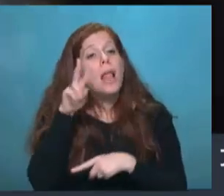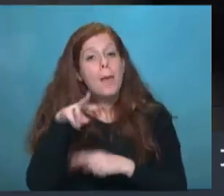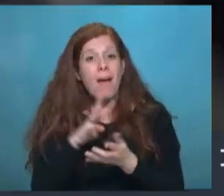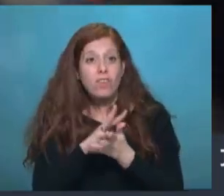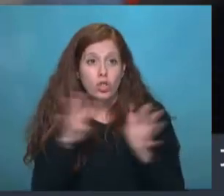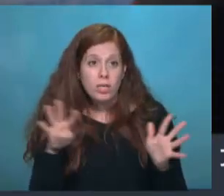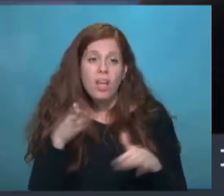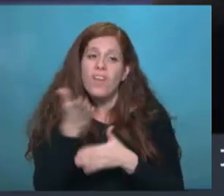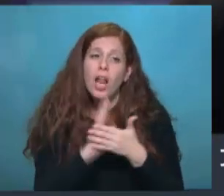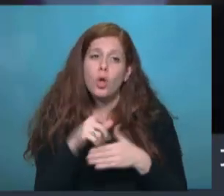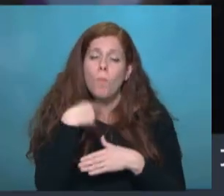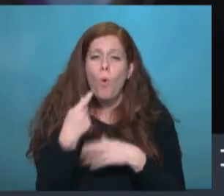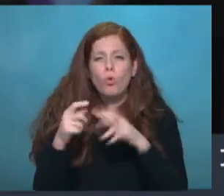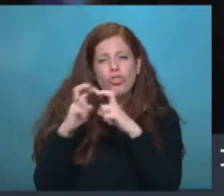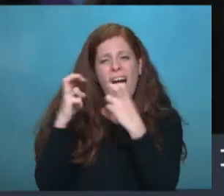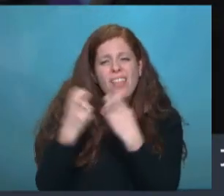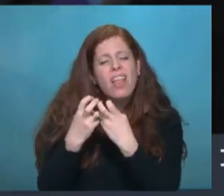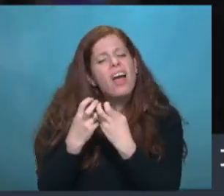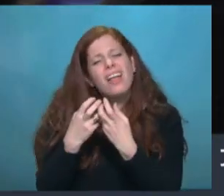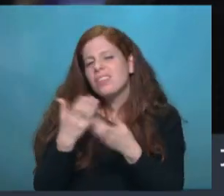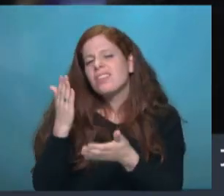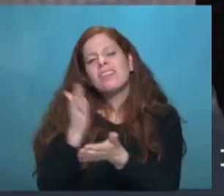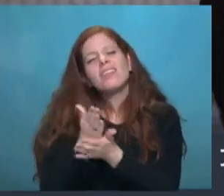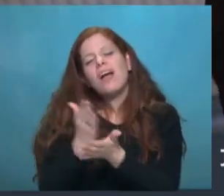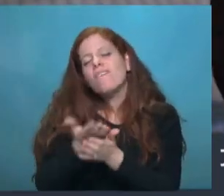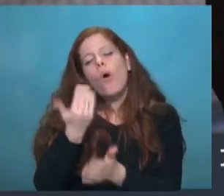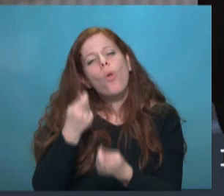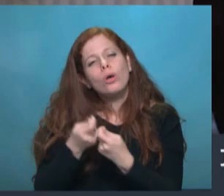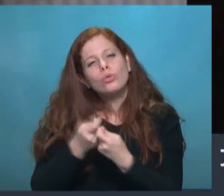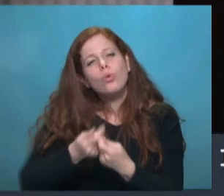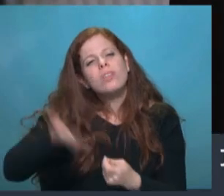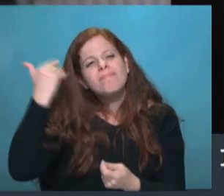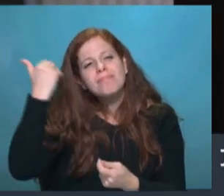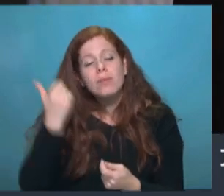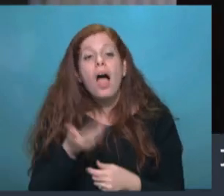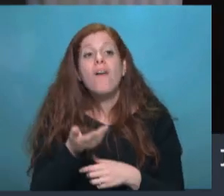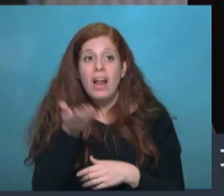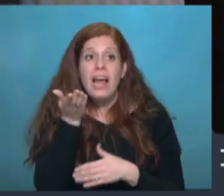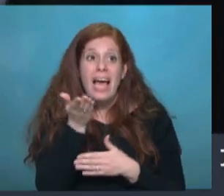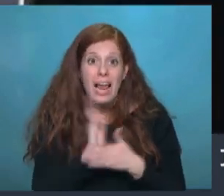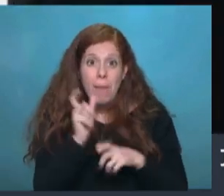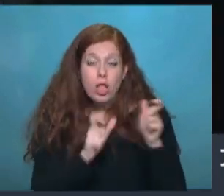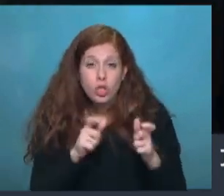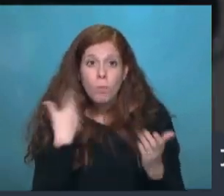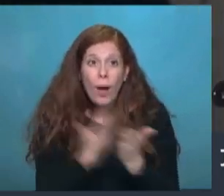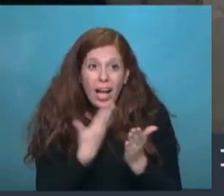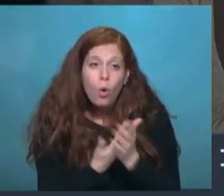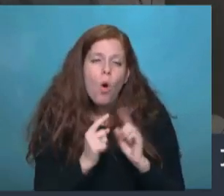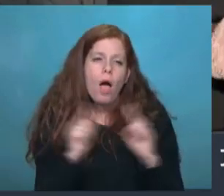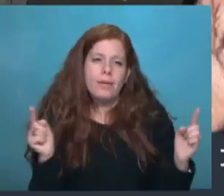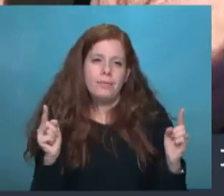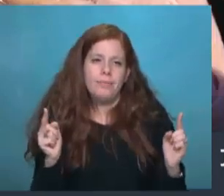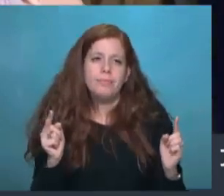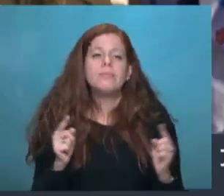שאומרו שהעניין הדתי הוא נחלת העבר, אבל הקולות ששמענו מכמה ממצביעי המפלגה הוכיחו לנו אחרת,